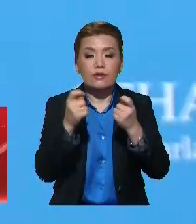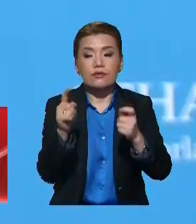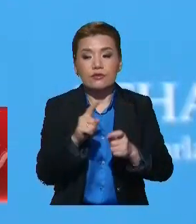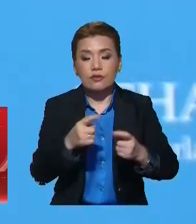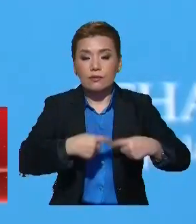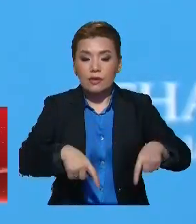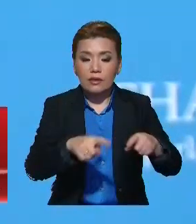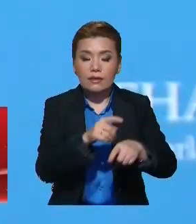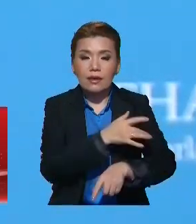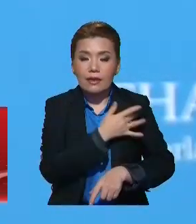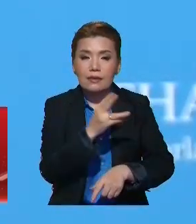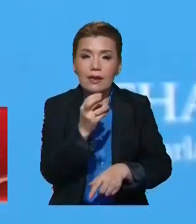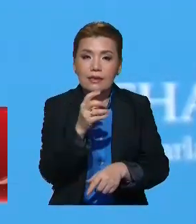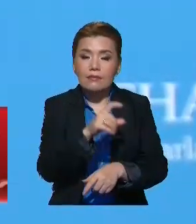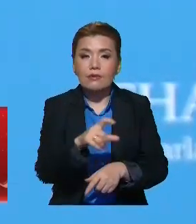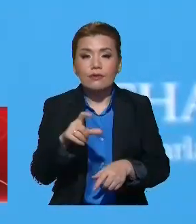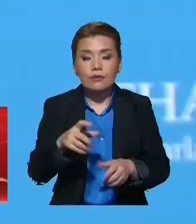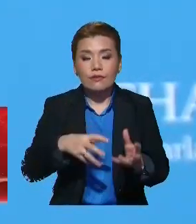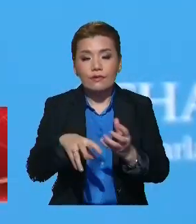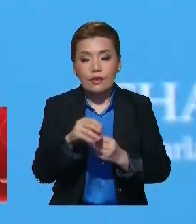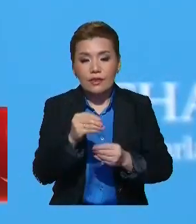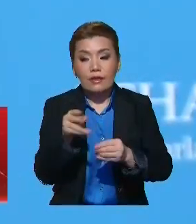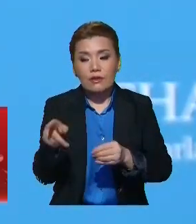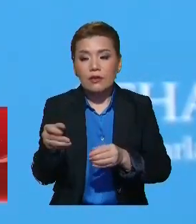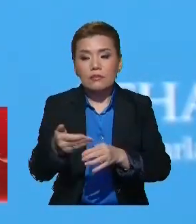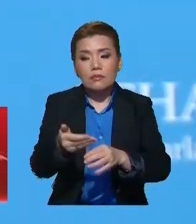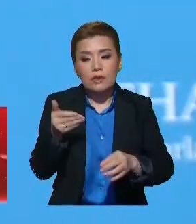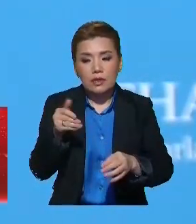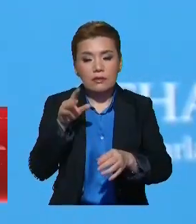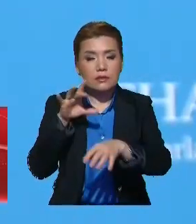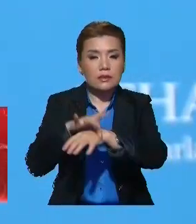қауіпсіздік қызметі мен кадрлық бөлімше қызметкерлері осы адамдарды ертерек анықтамаған үшін жауап береді.